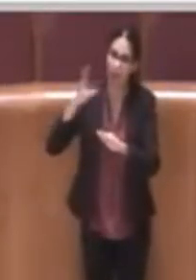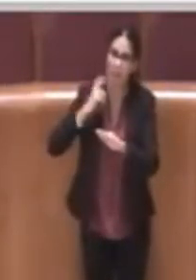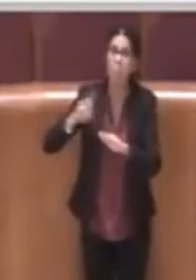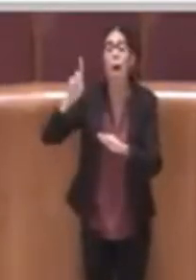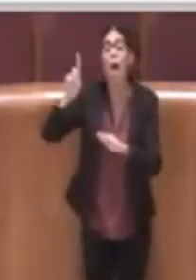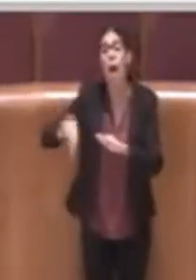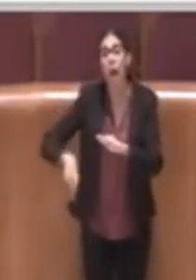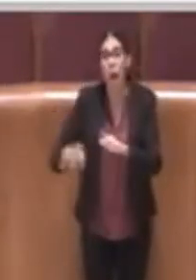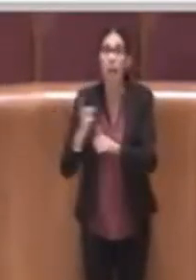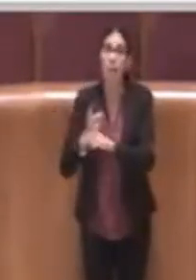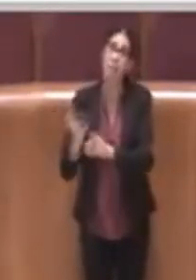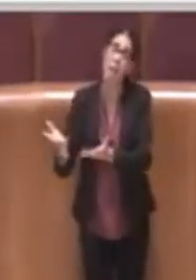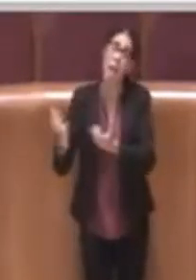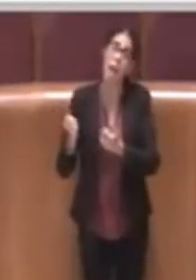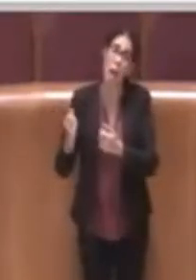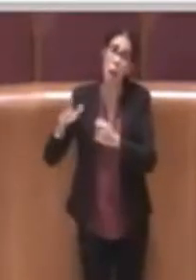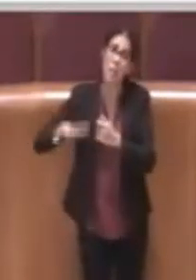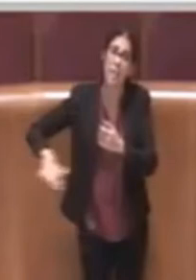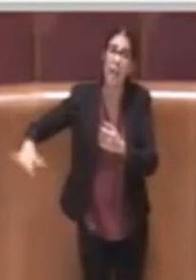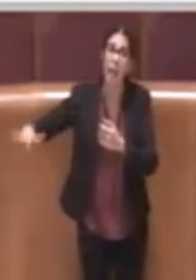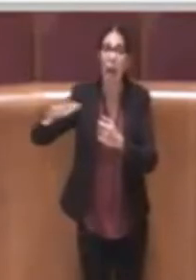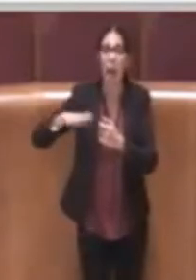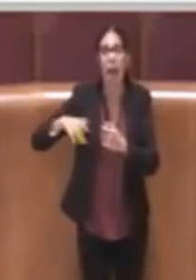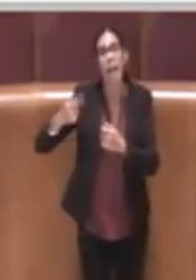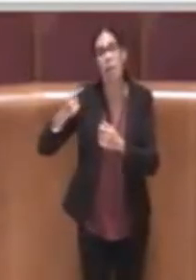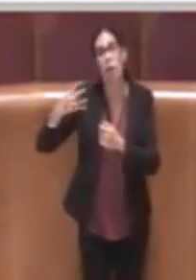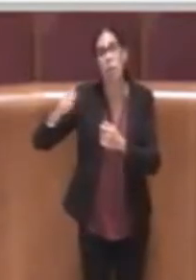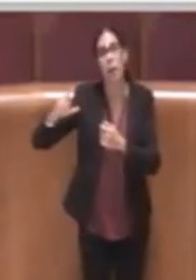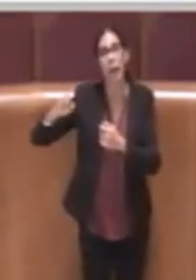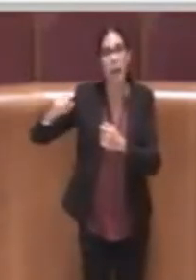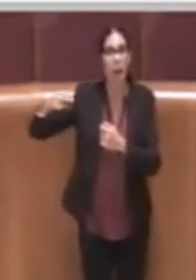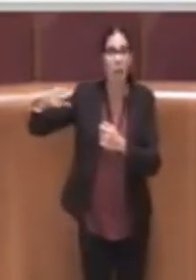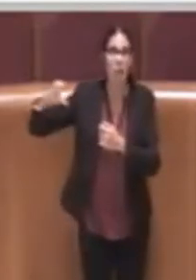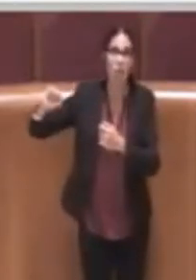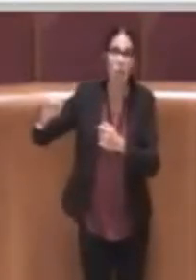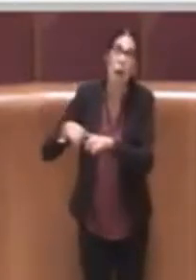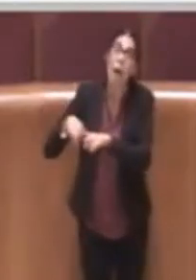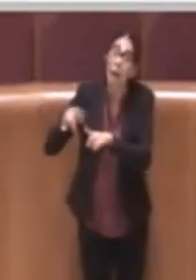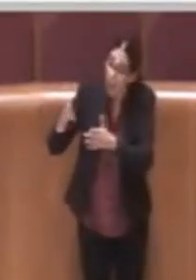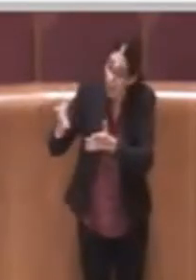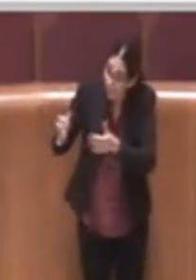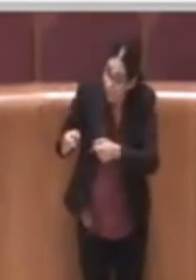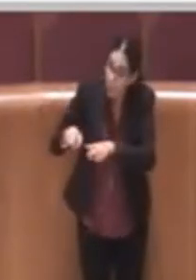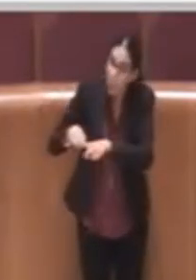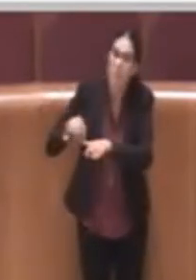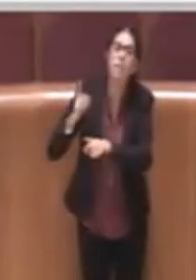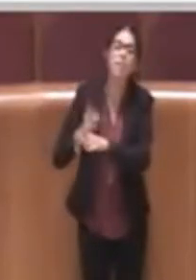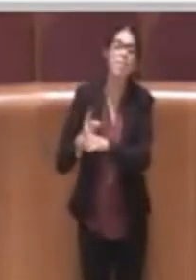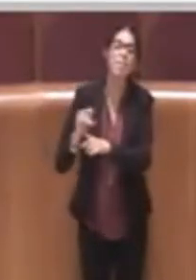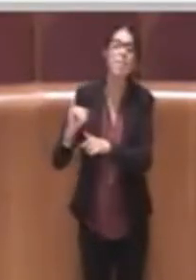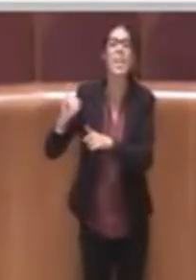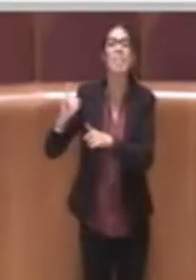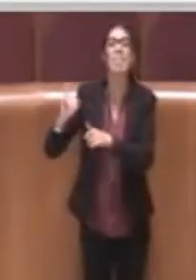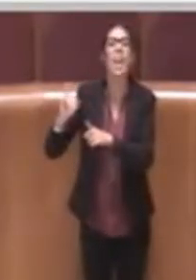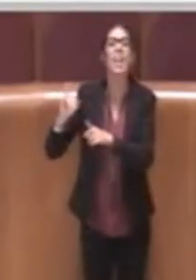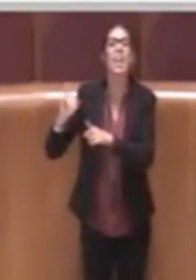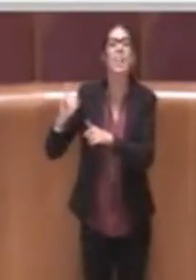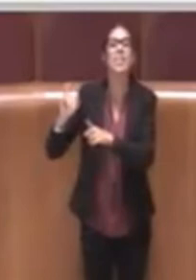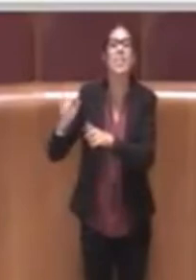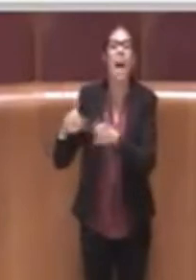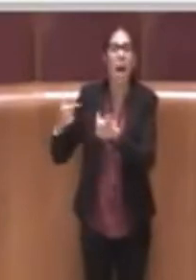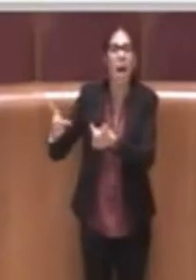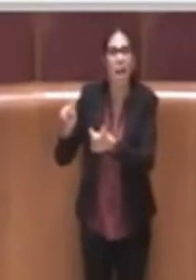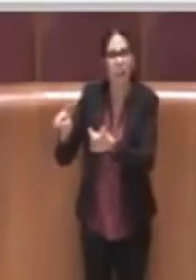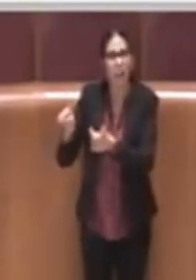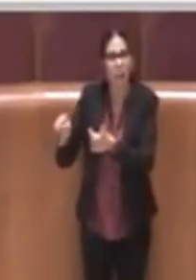anche acquisire le aree di Tormarancia, e andandole ad acquisire doveva indennizzare i proprietari, che quindi